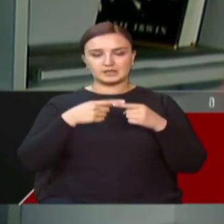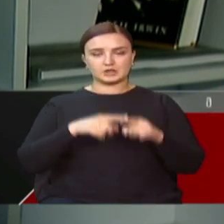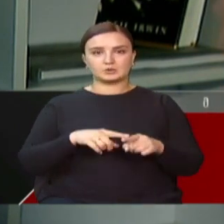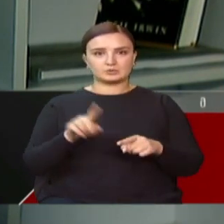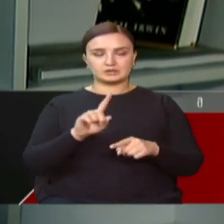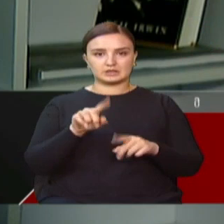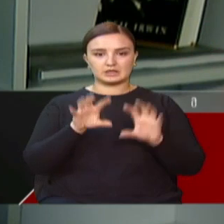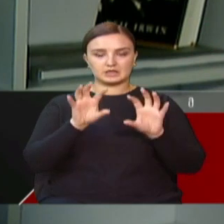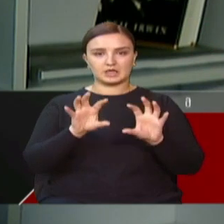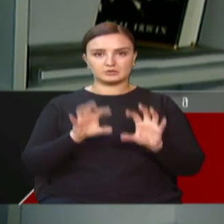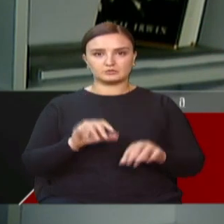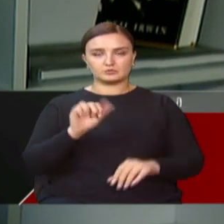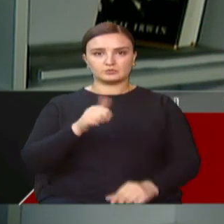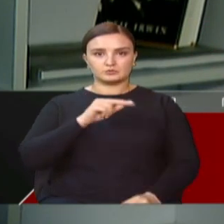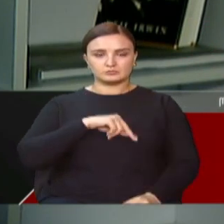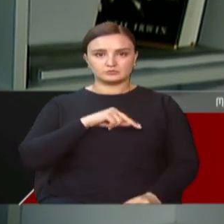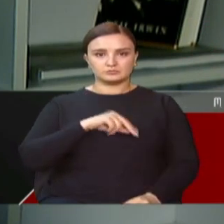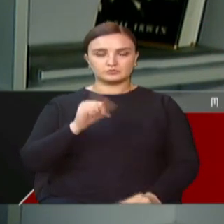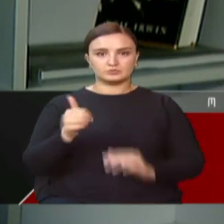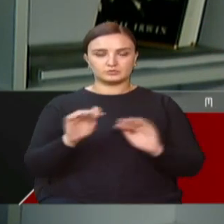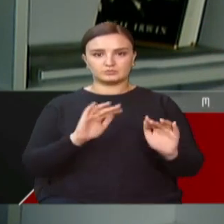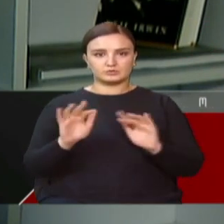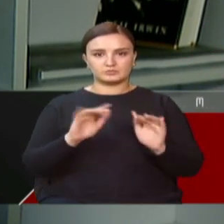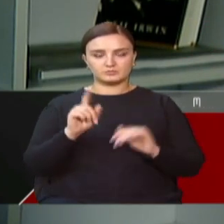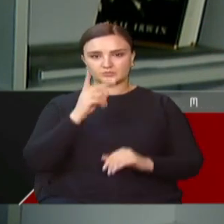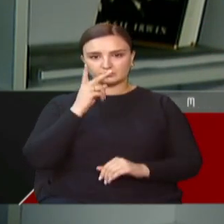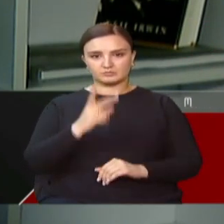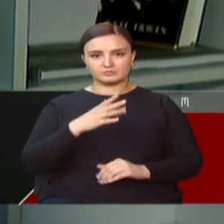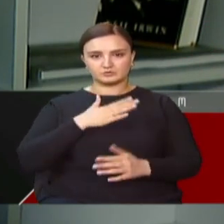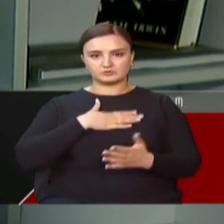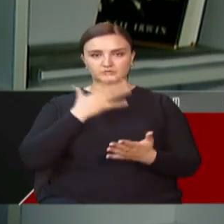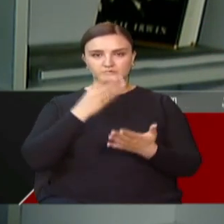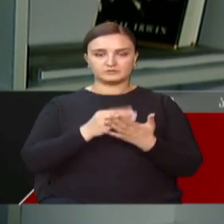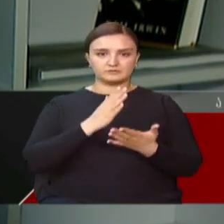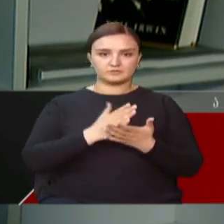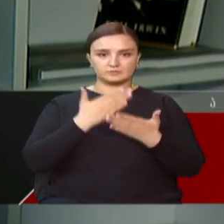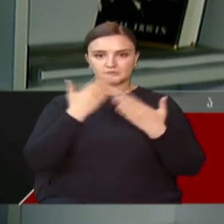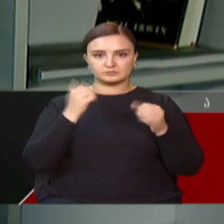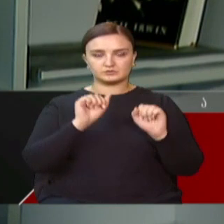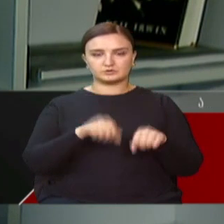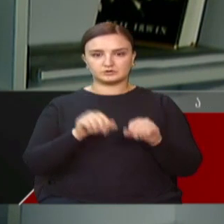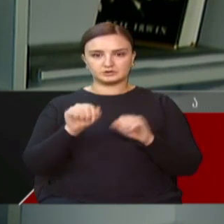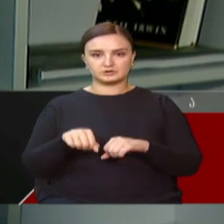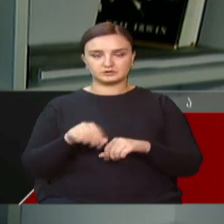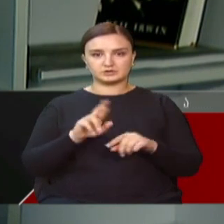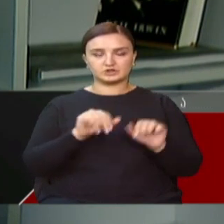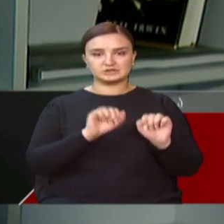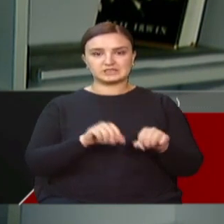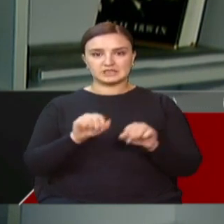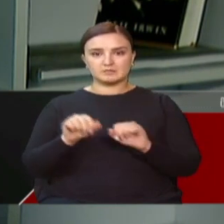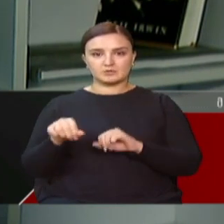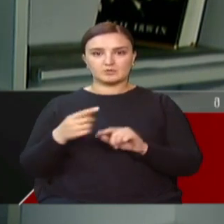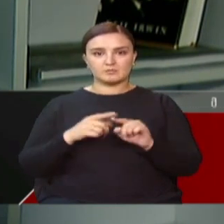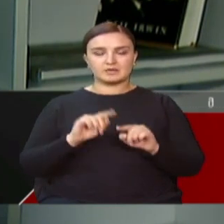აქ, რა კანონი როგორ იმუშავებს ან როგორ იმოქმედებს, არამედ უყურებენ იმას, ჩვენ გვაქვს თუ არა შანსი, გვაქვს თუ არა შესაძლებლობა და